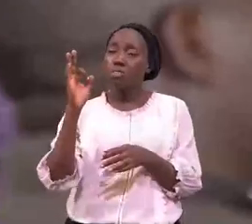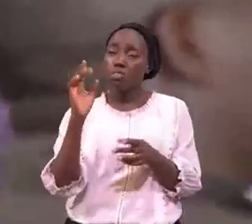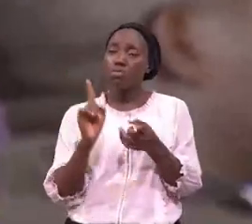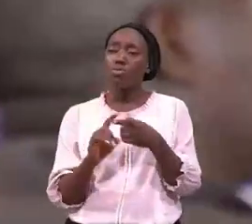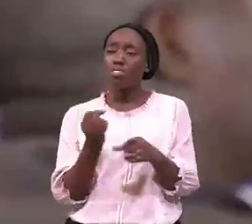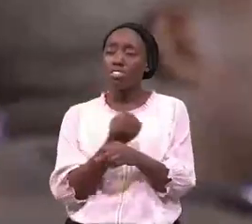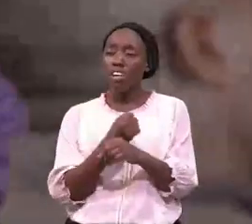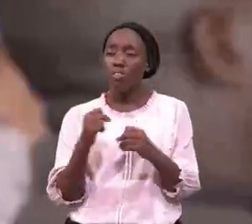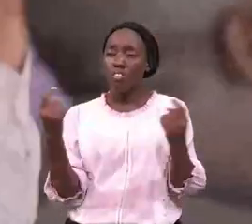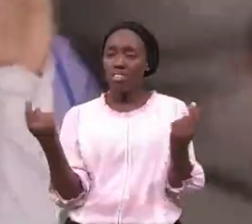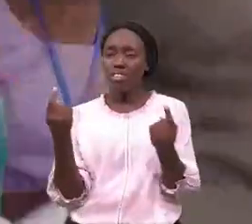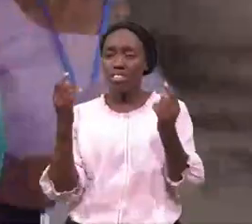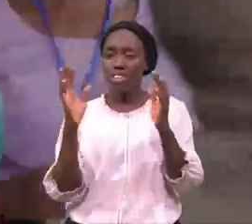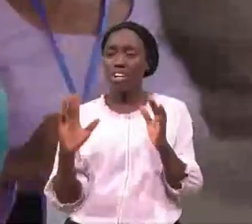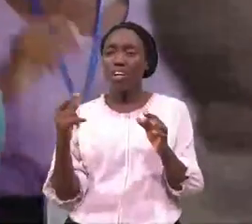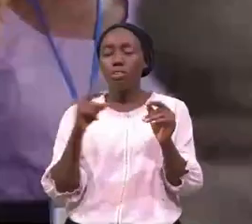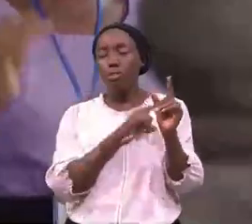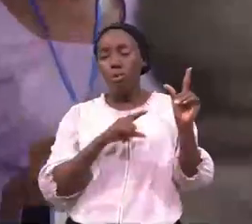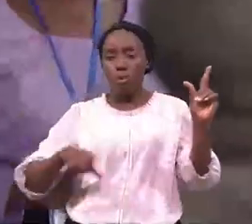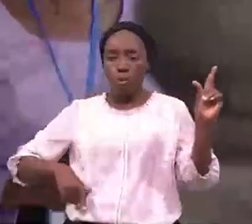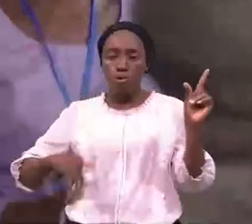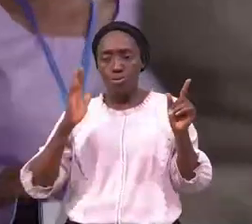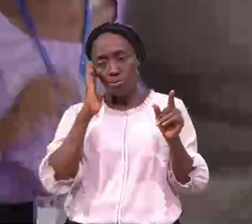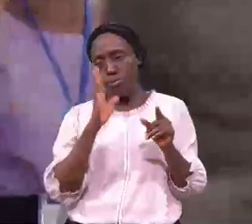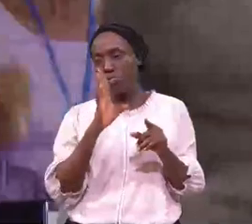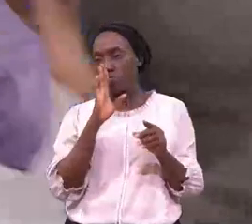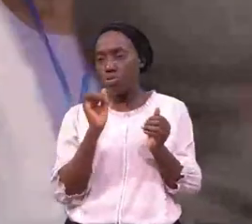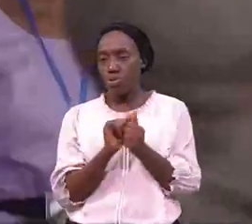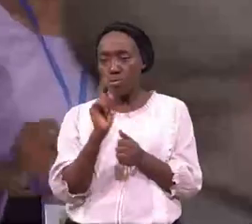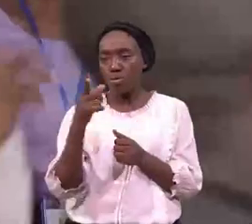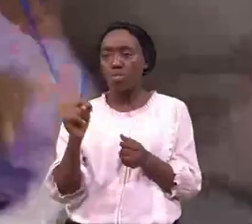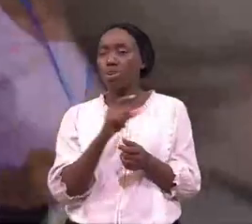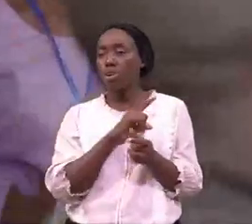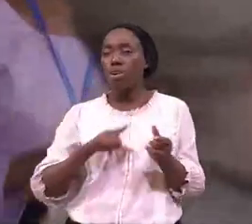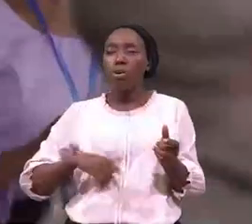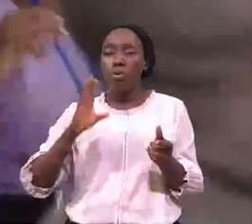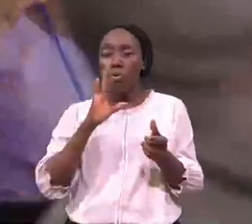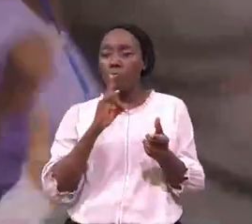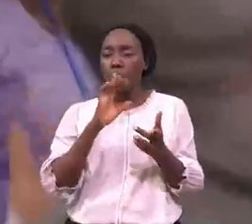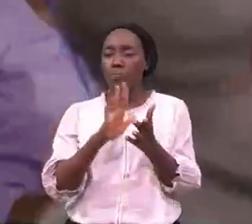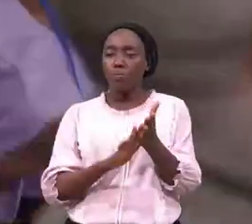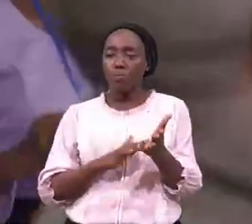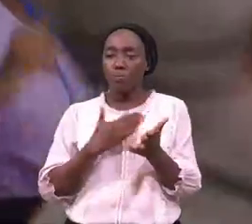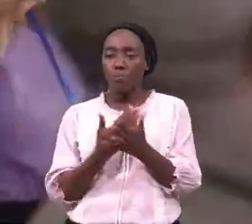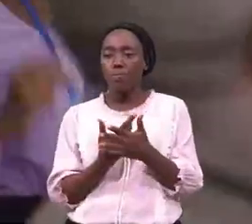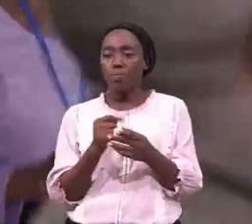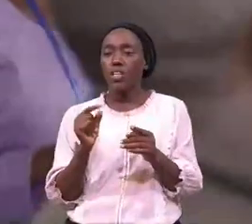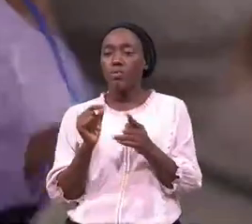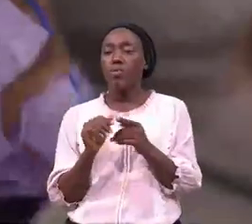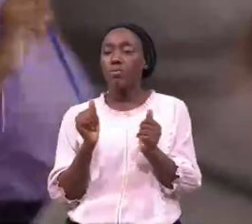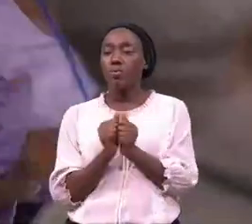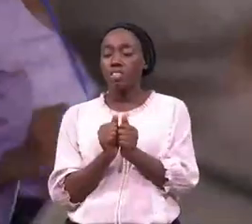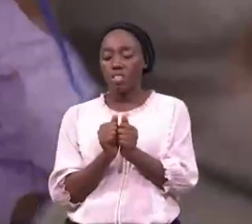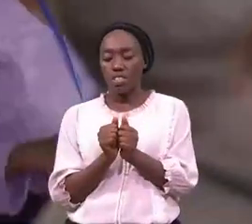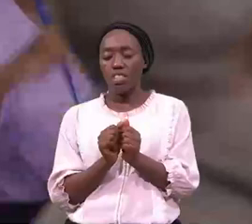les pécheurs, le Seigneur sera avec toi. Le Seigneur va confirmer la parole. Car les signes qui